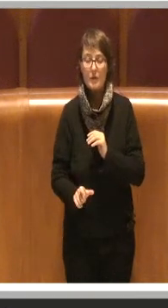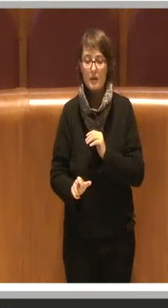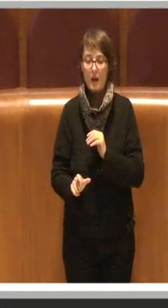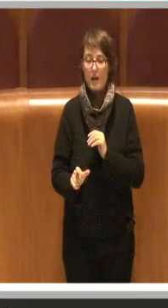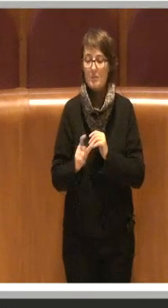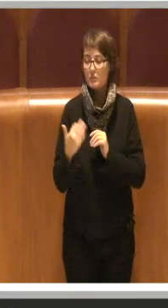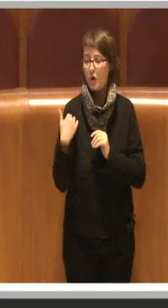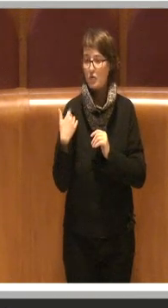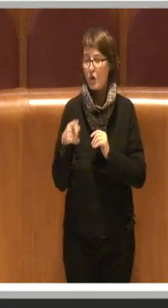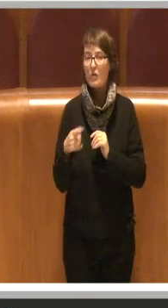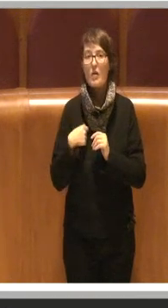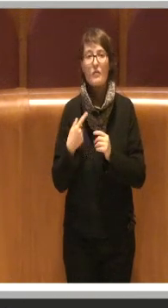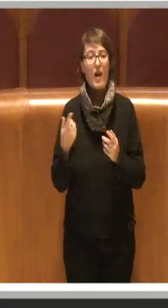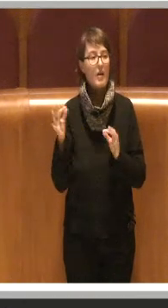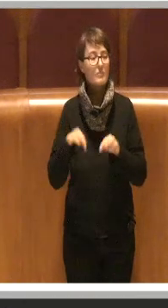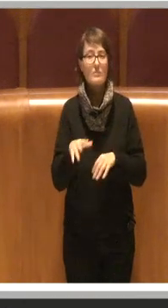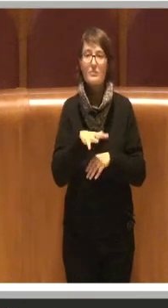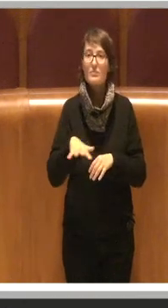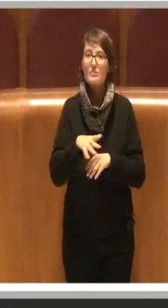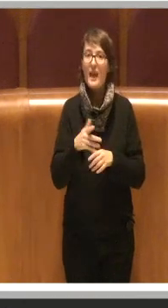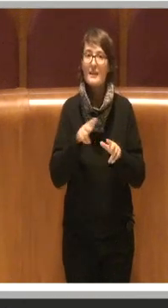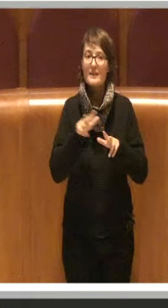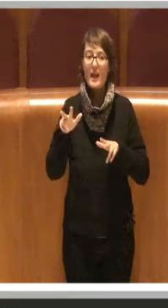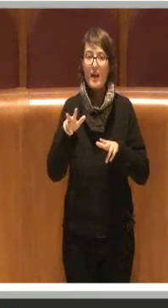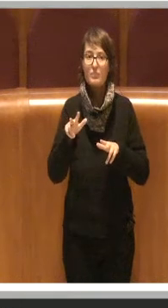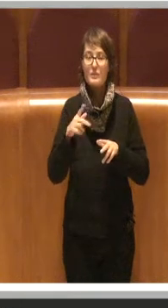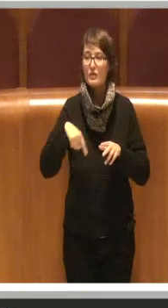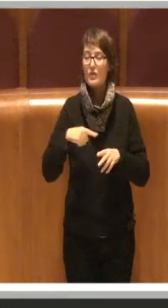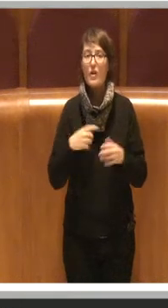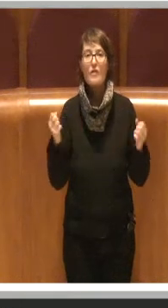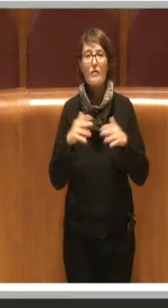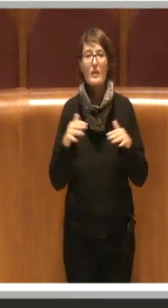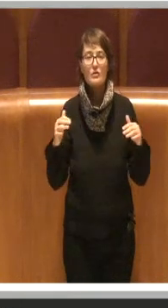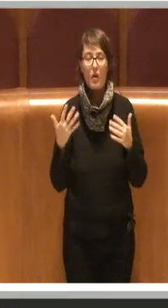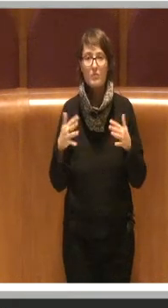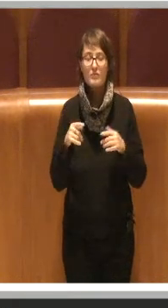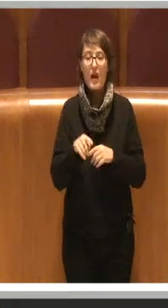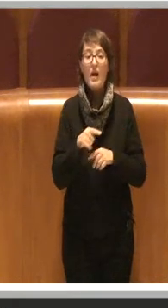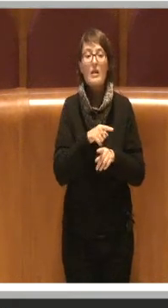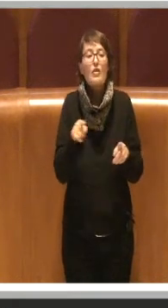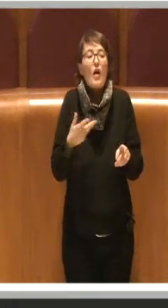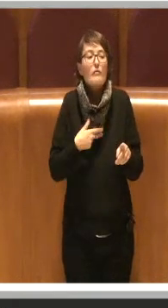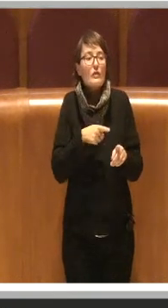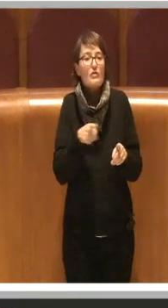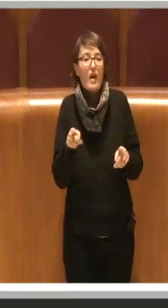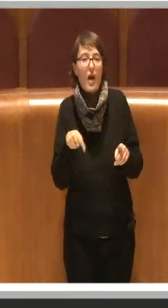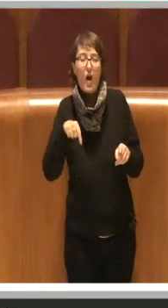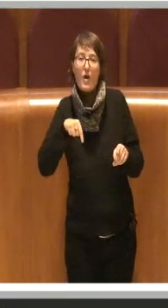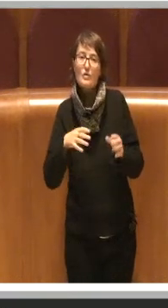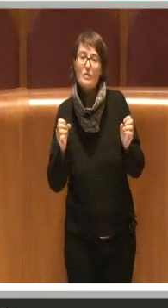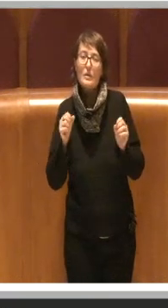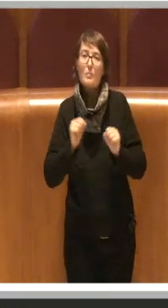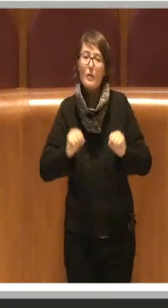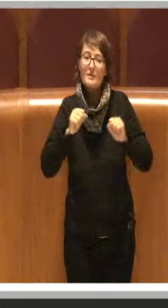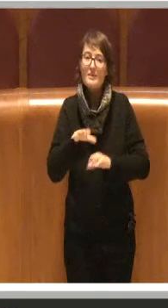veloce flash mob, che oggi voi avete l'occasione, come dire, di scegliere da che parte stare, se con la richiesta di uno strumento